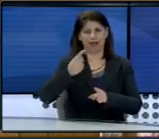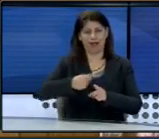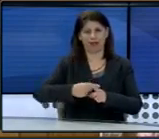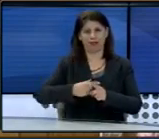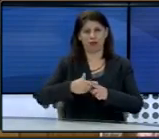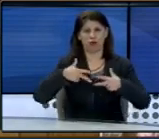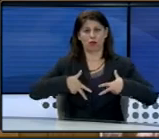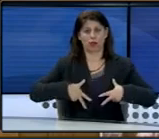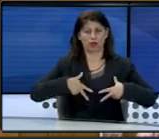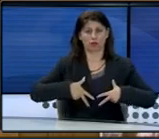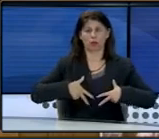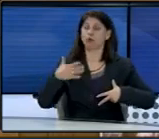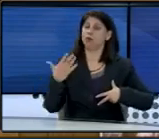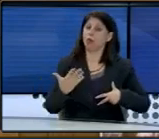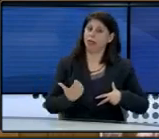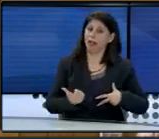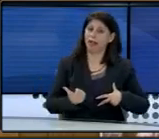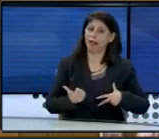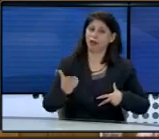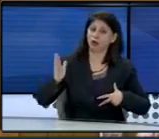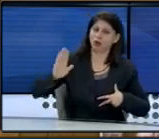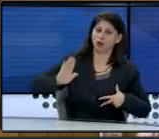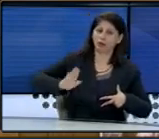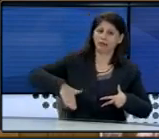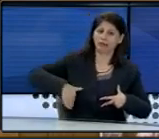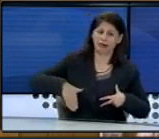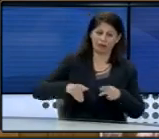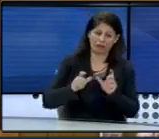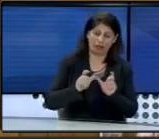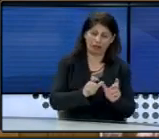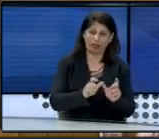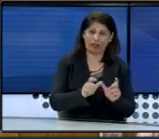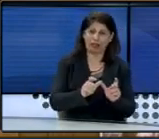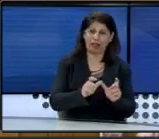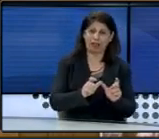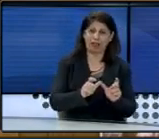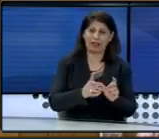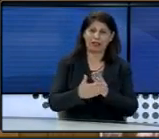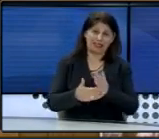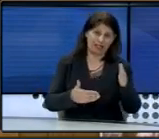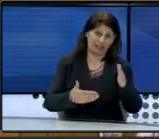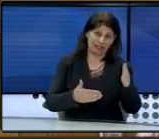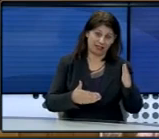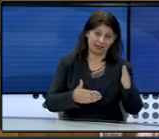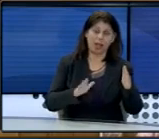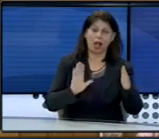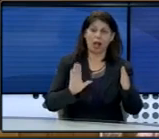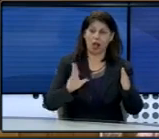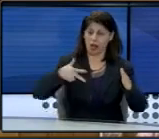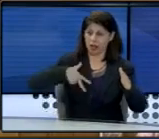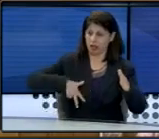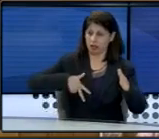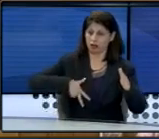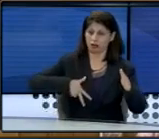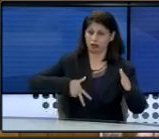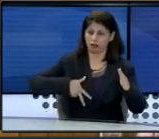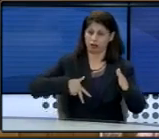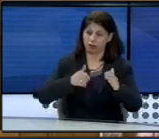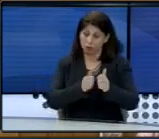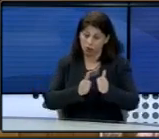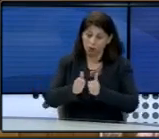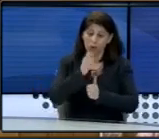κράτος που θα αποτελεί το τελευταίο φυλάκιο της Δύσης προς Ανατολάς, αλλά ένα κράτος που θα ξεπερνάει τον